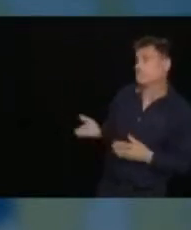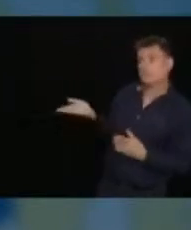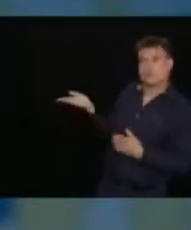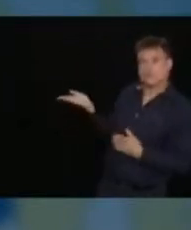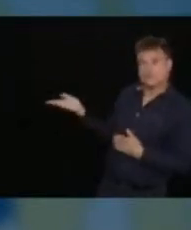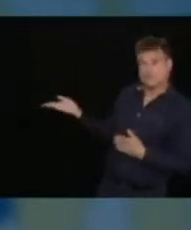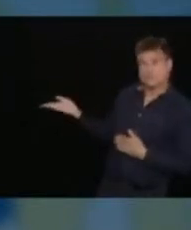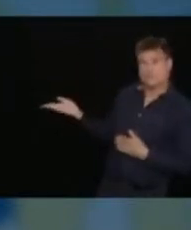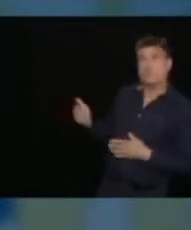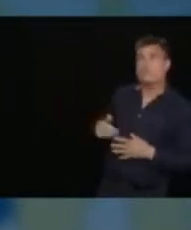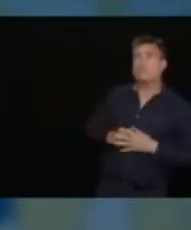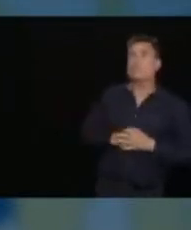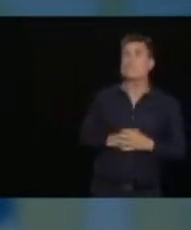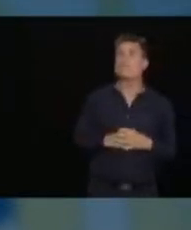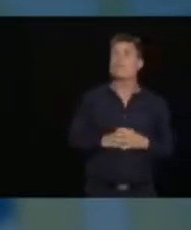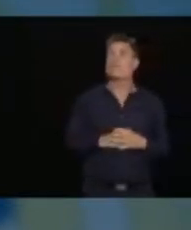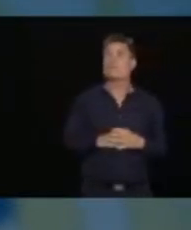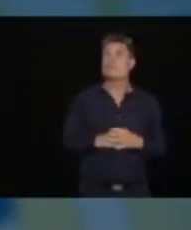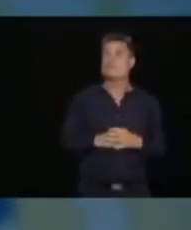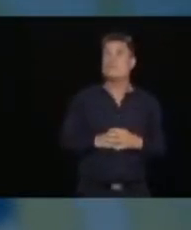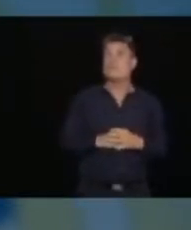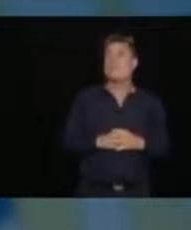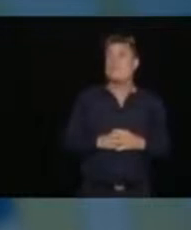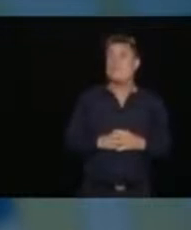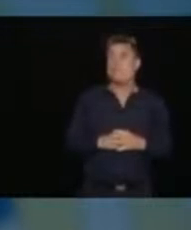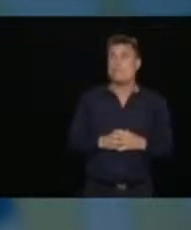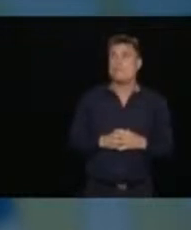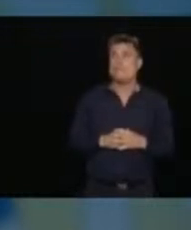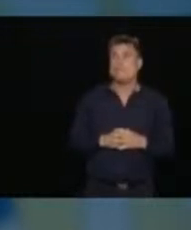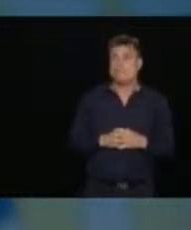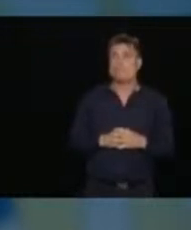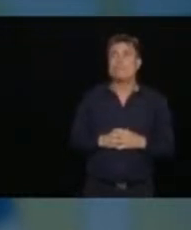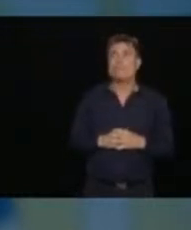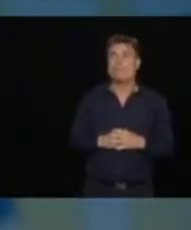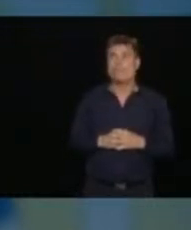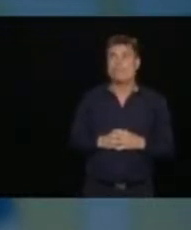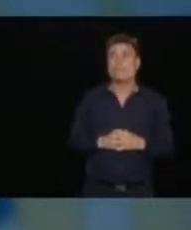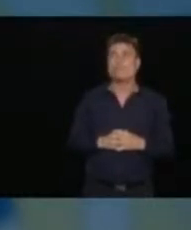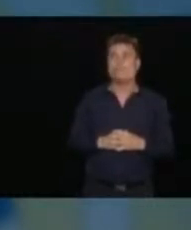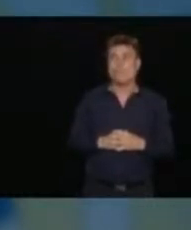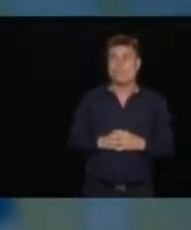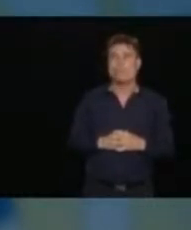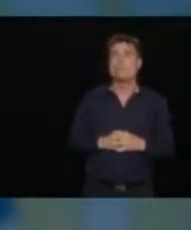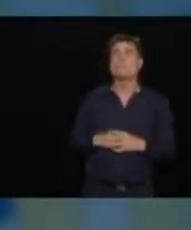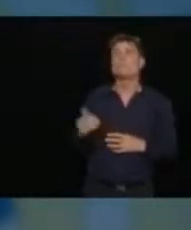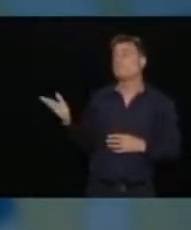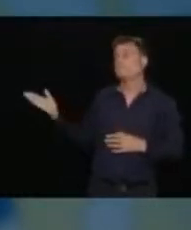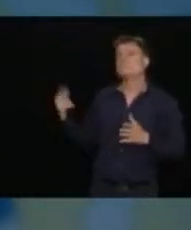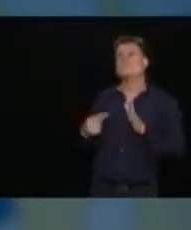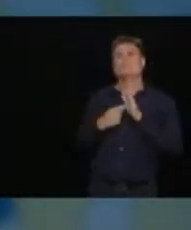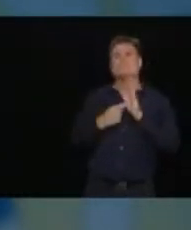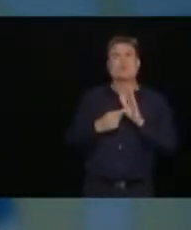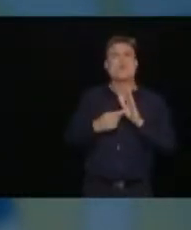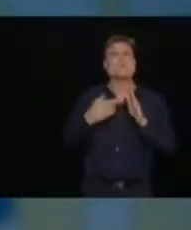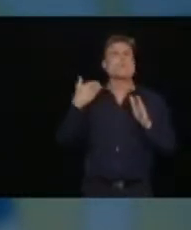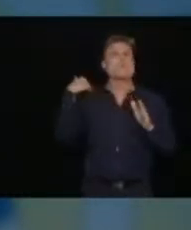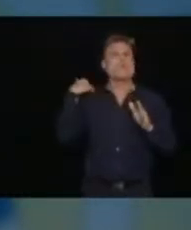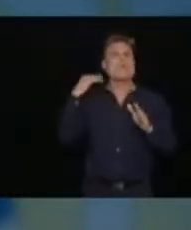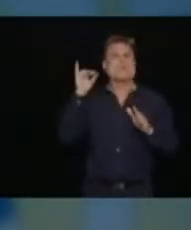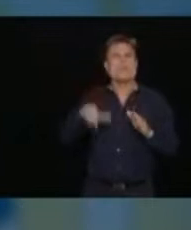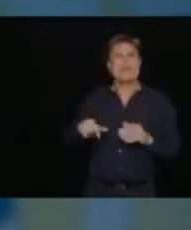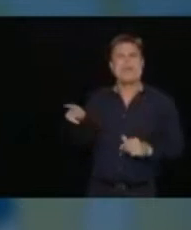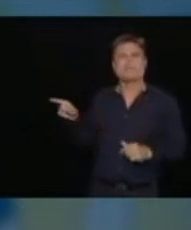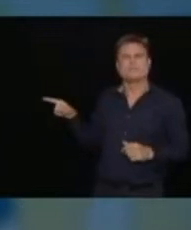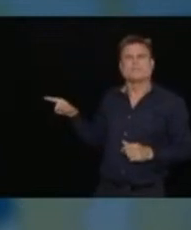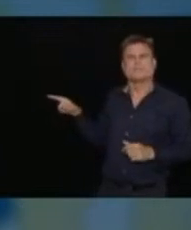dynamic 这个也是一个动态的模型分析。 What we can see from this though is that we're starting to